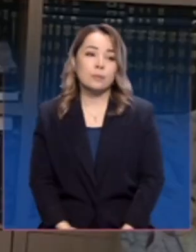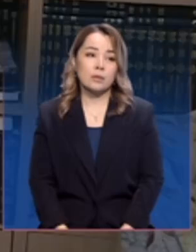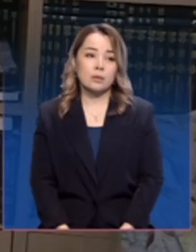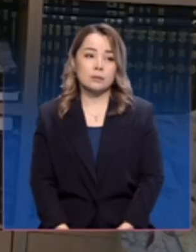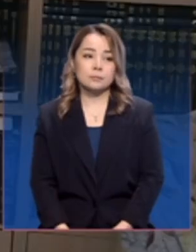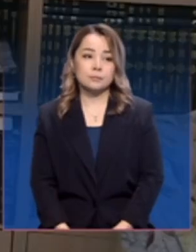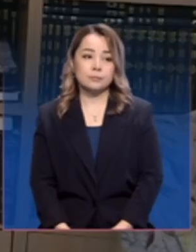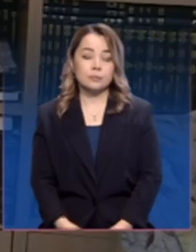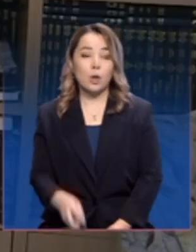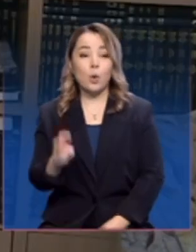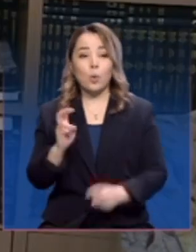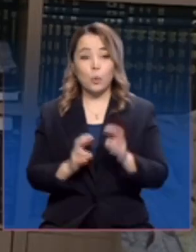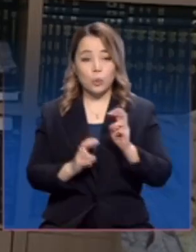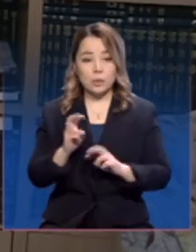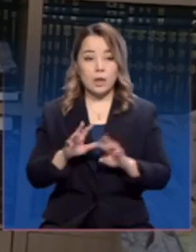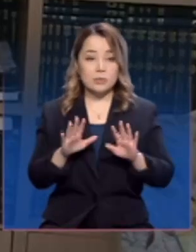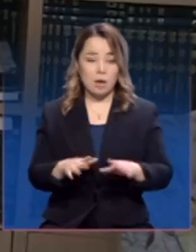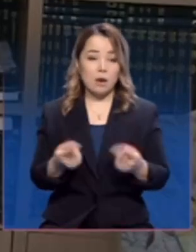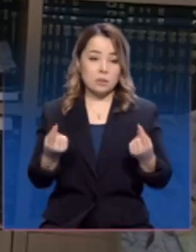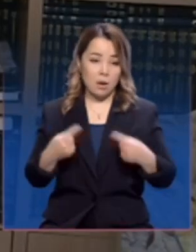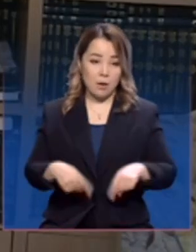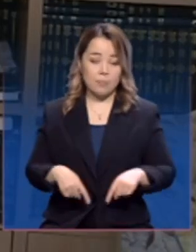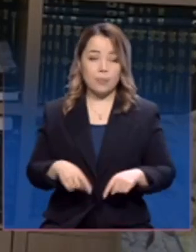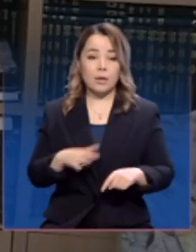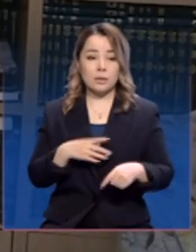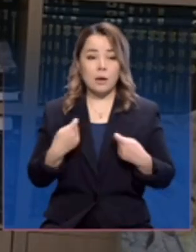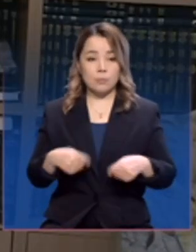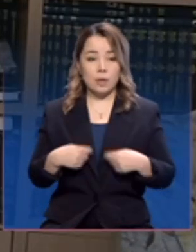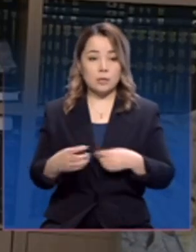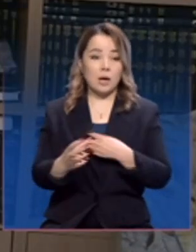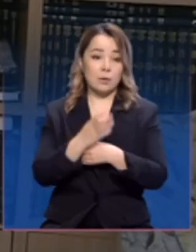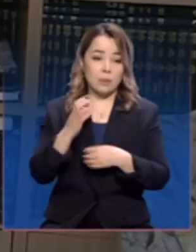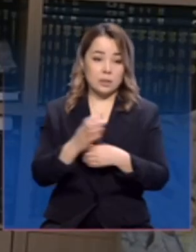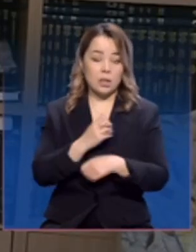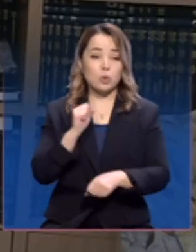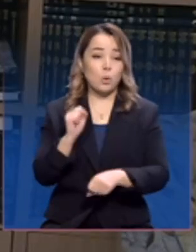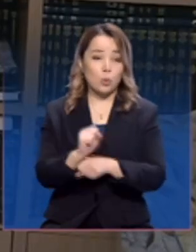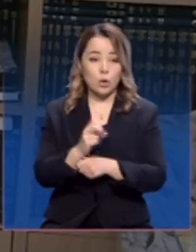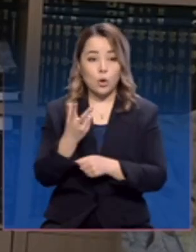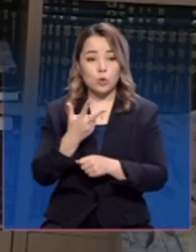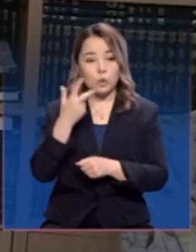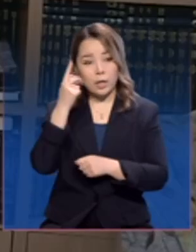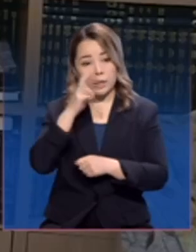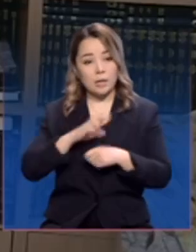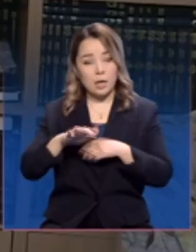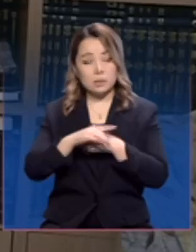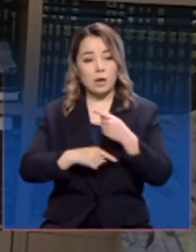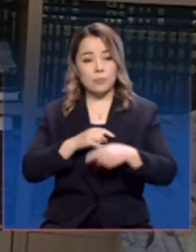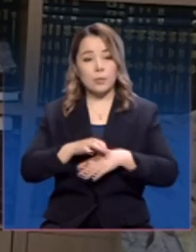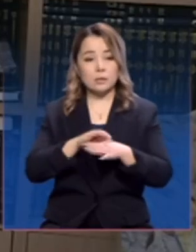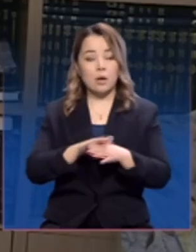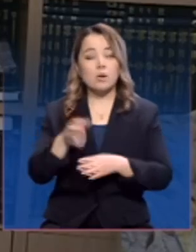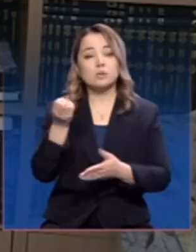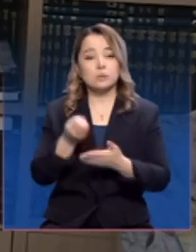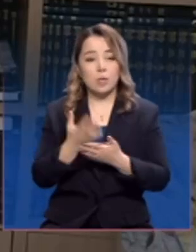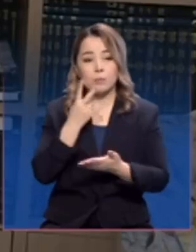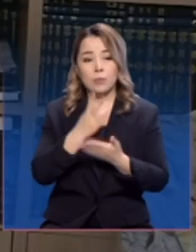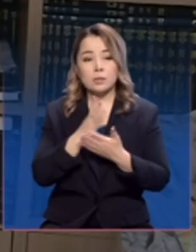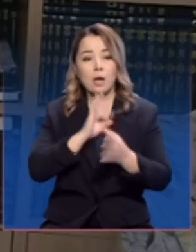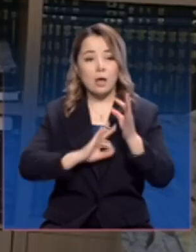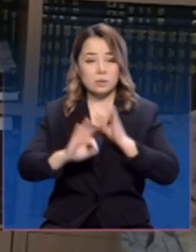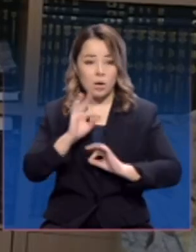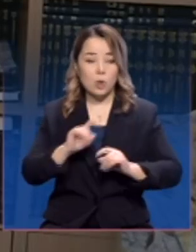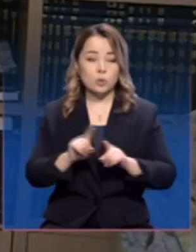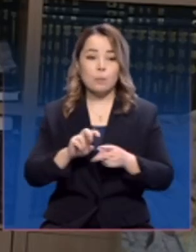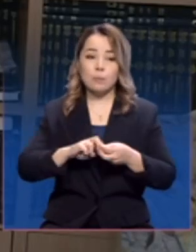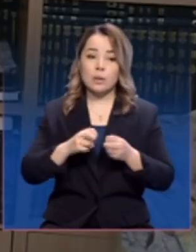тыңдасақ. Өнеркәсіптік өндіріс тоқырады. Параллельді импорт тоқтап қалса, импортты үшінші елдер арқылы жүргіземіз. Бұл тағы қымбатшылық алып келеді. Дәрі дәрмек